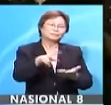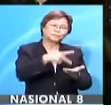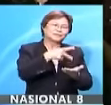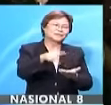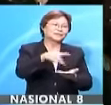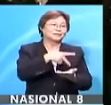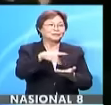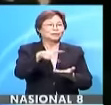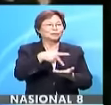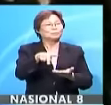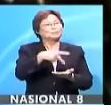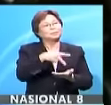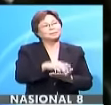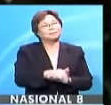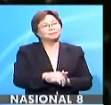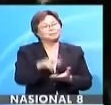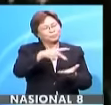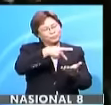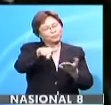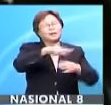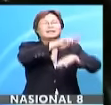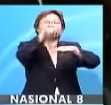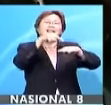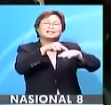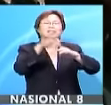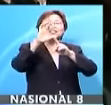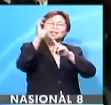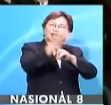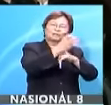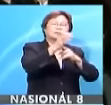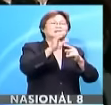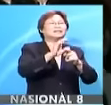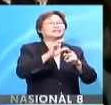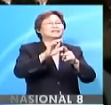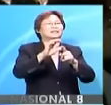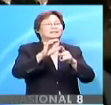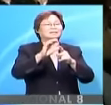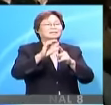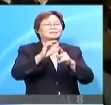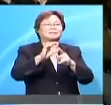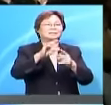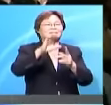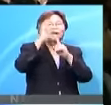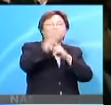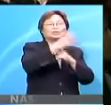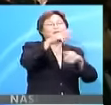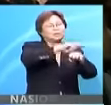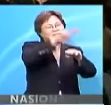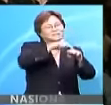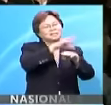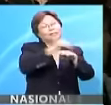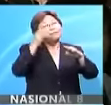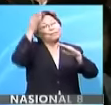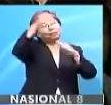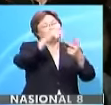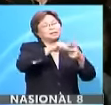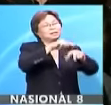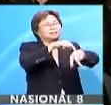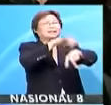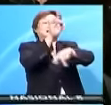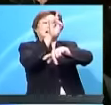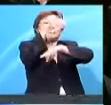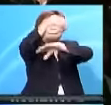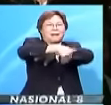mempersembahkan persembahan nature, culture nature dan juga future ini mulai 8:30 malam, tak lama lagi, sejak